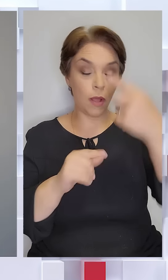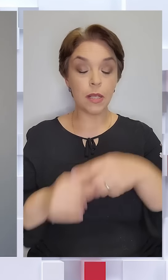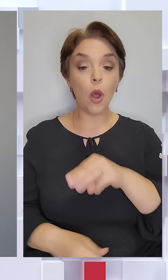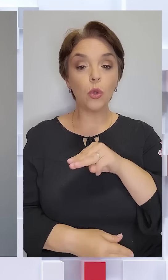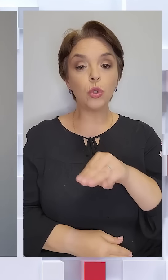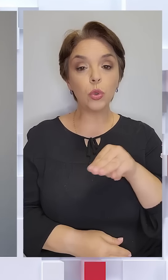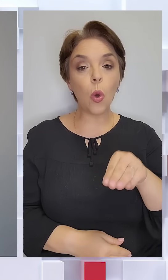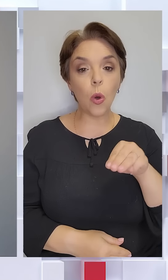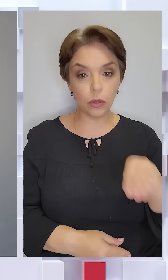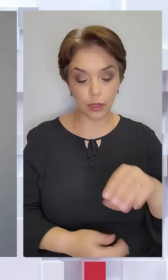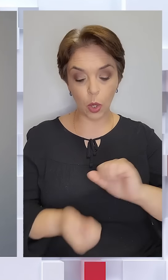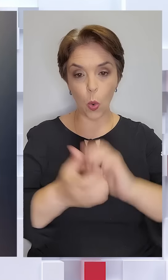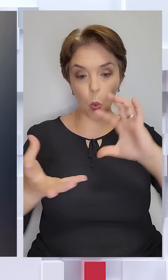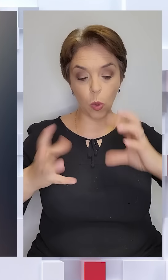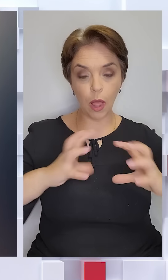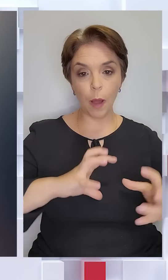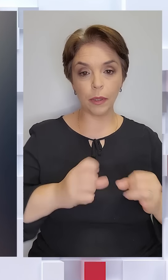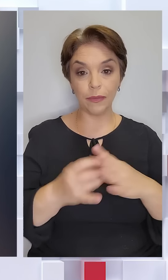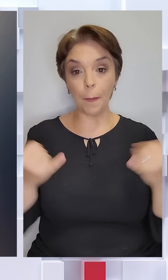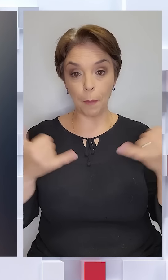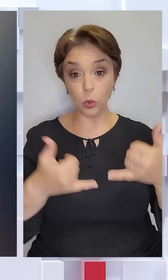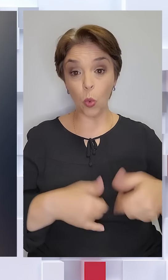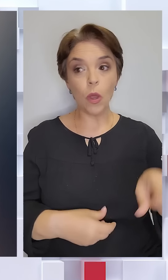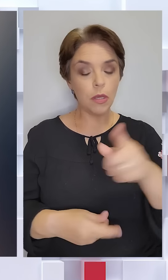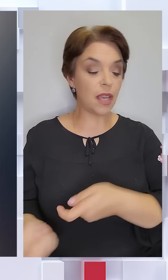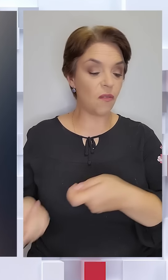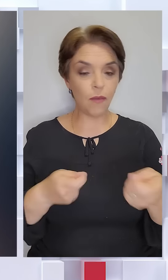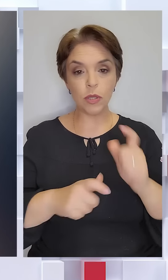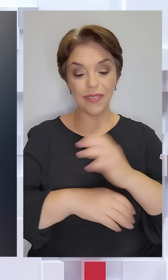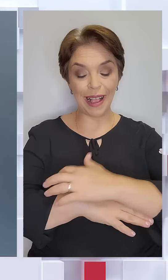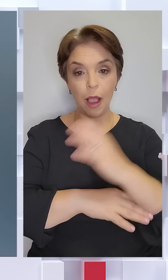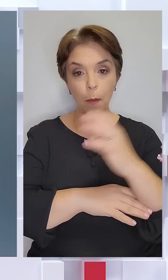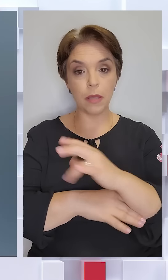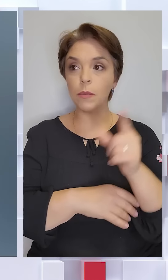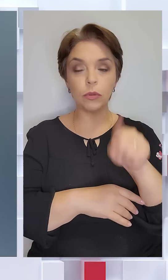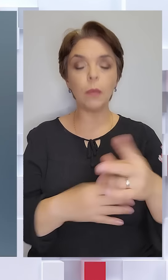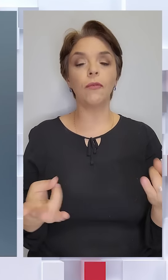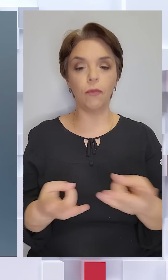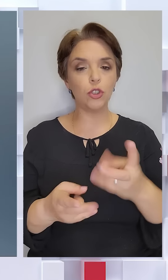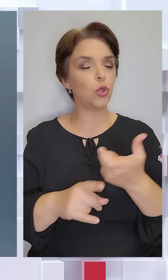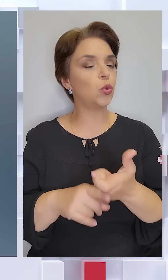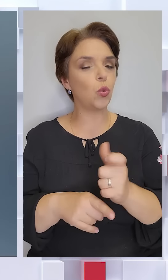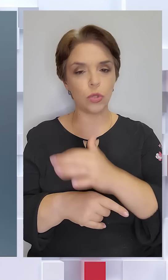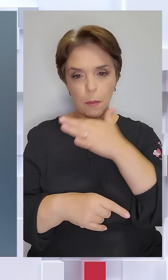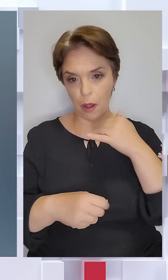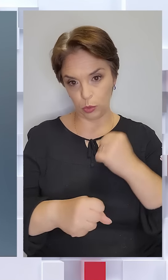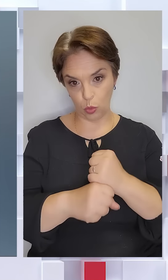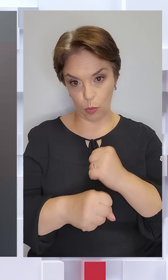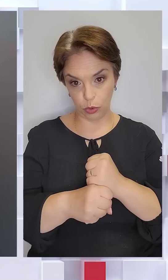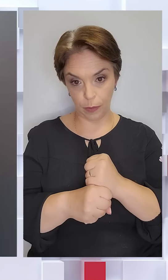тонни уламків та бетону. Їх вивозили камазами, однак там ще дуже багато